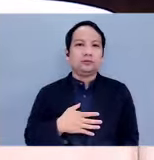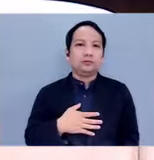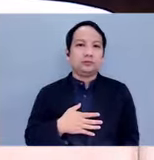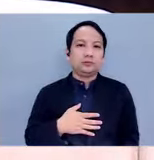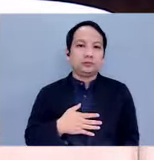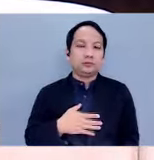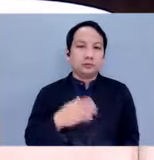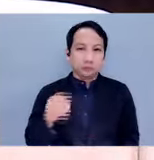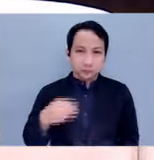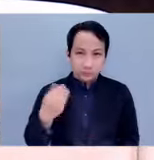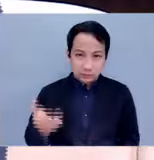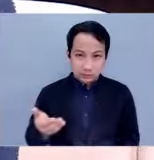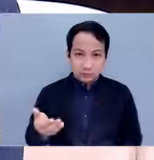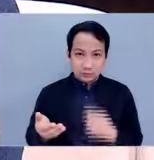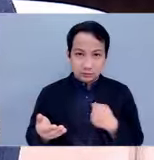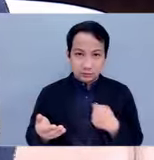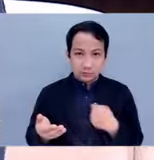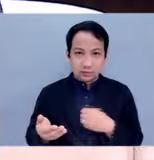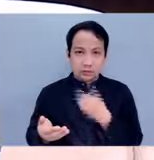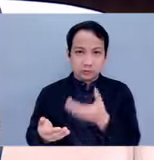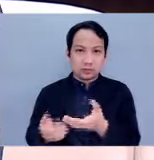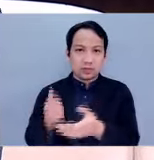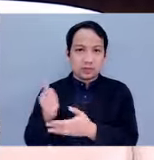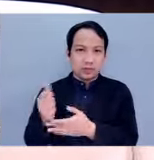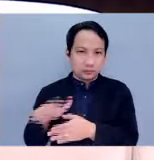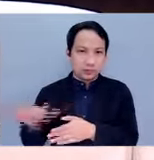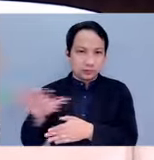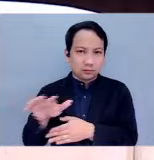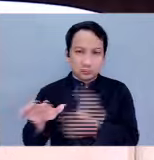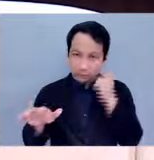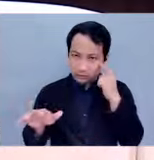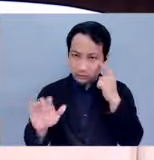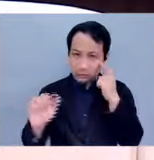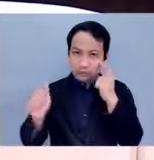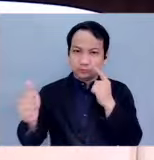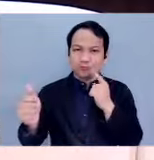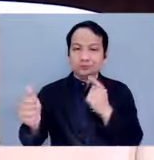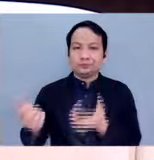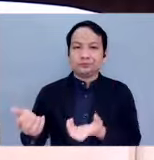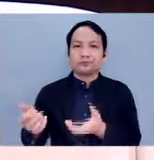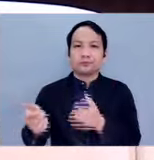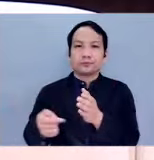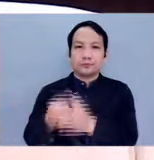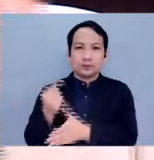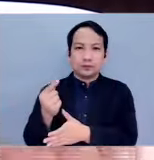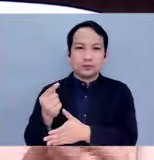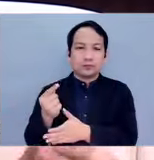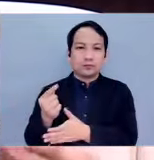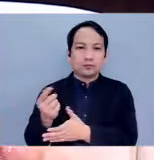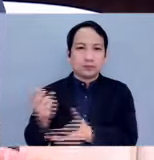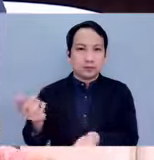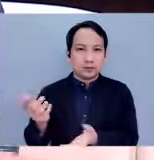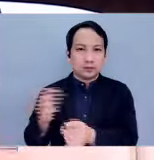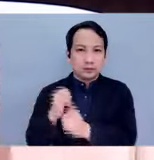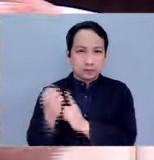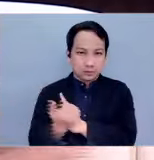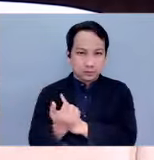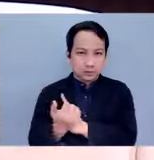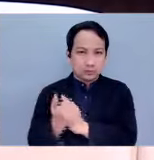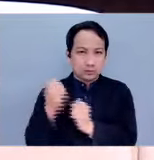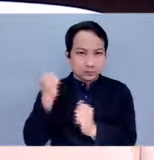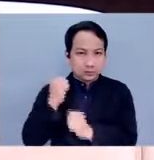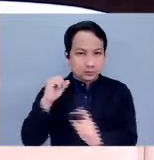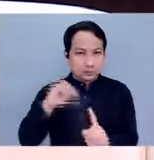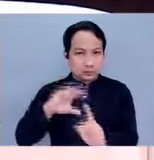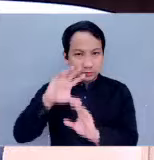Mapagbigay ako kasi nagbigay ako sa kanilang lahat. Yun ang kita nila sa akin. Minsan, nanggagaling yan sa environment na in-expose natin ang ating